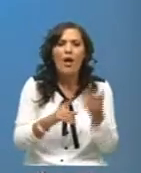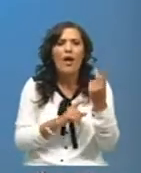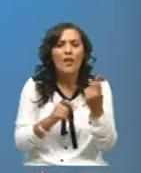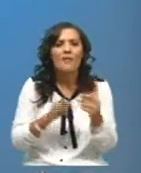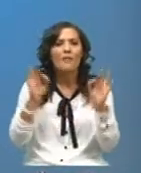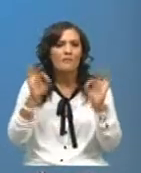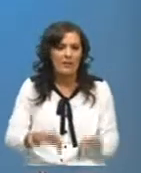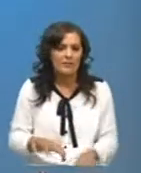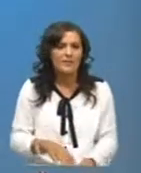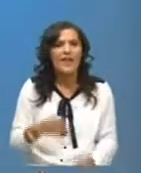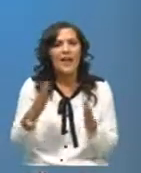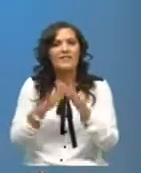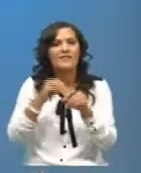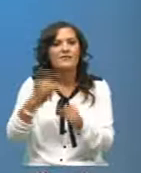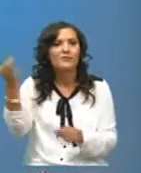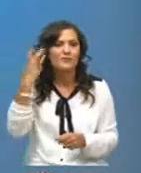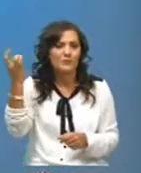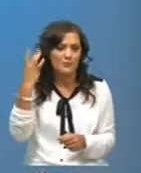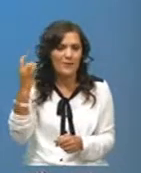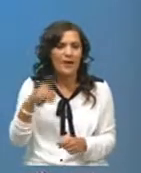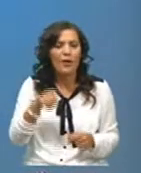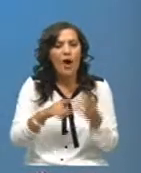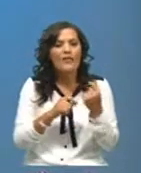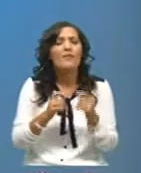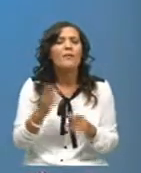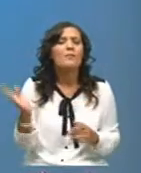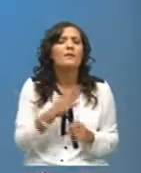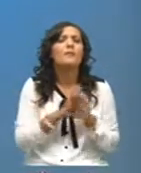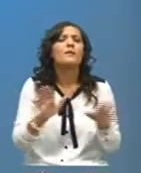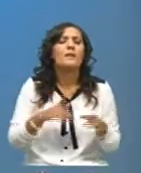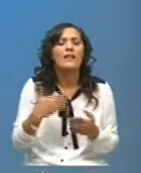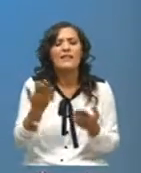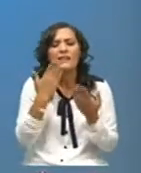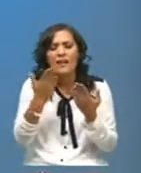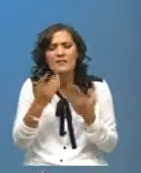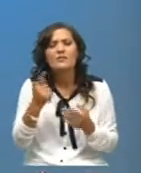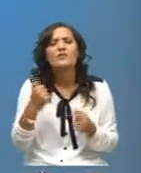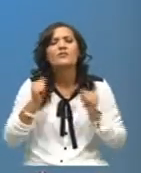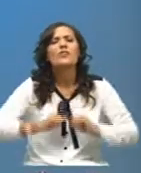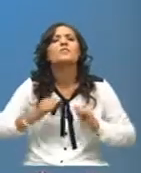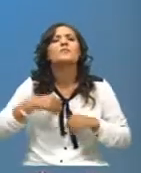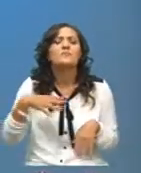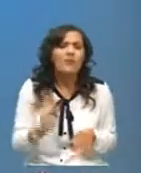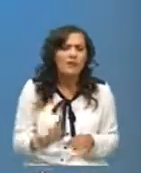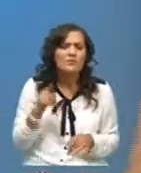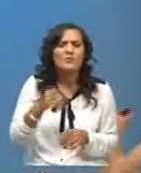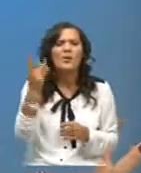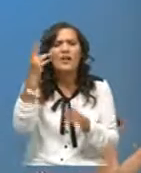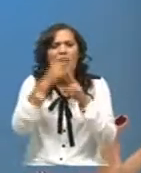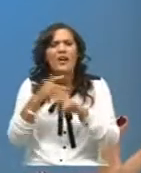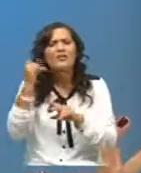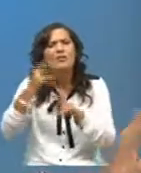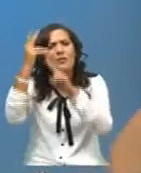ödevini ler başladı evlerden duyulmaya bu ödevler bir türlü bitmez dersler bir türlü çalışılamaz nedense bir böyle bir